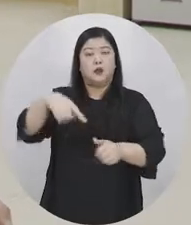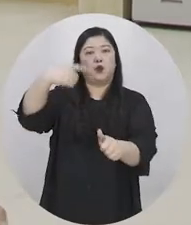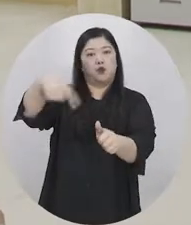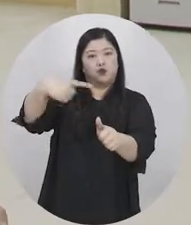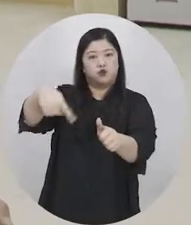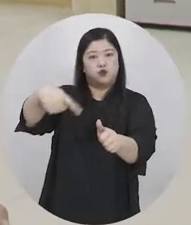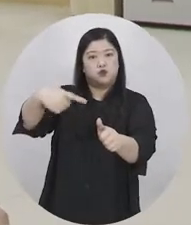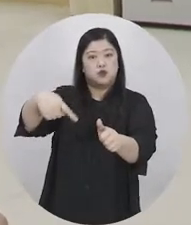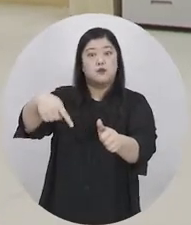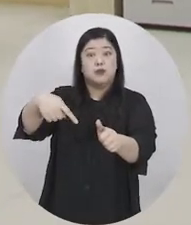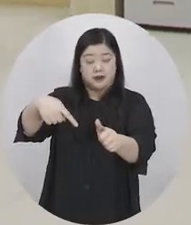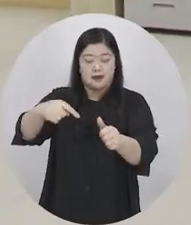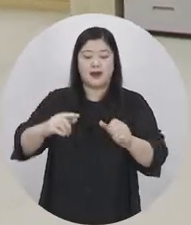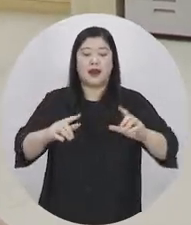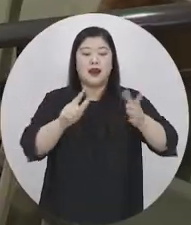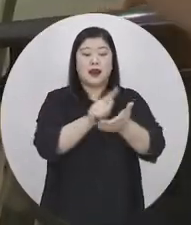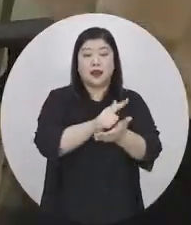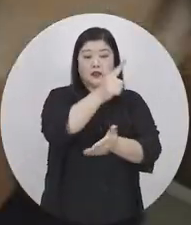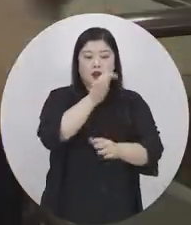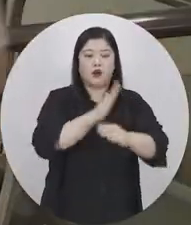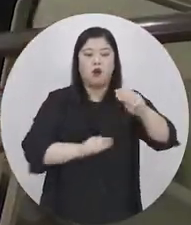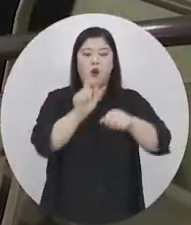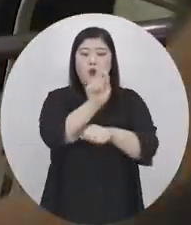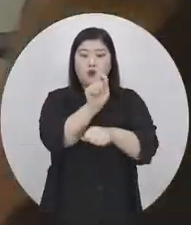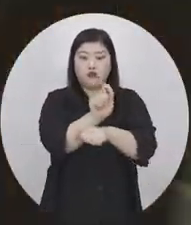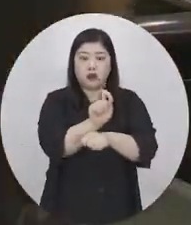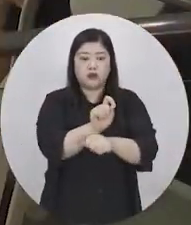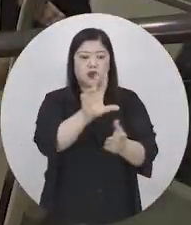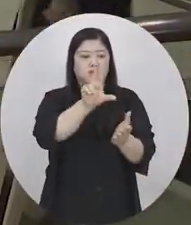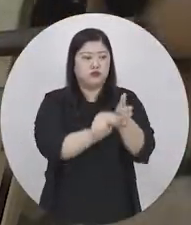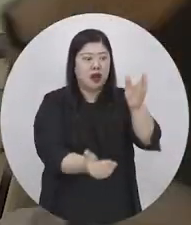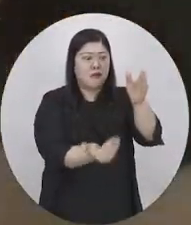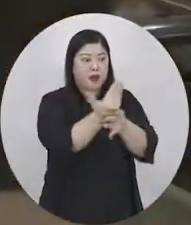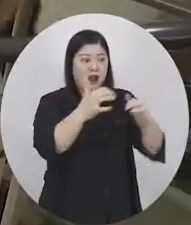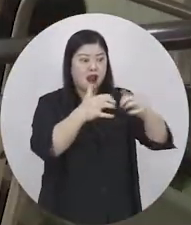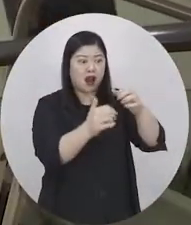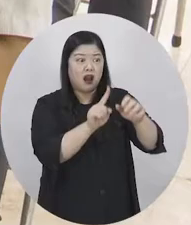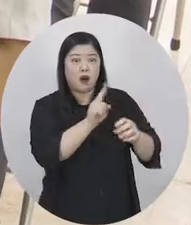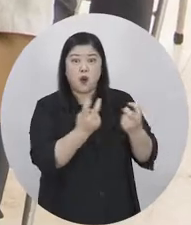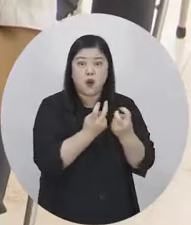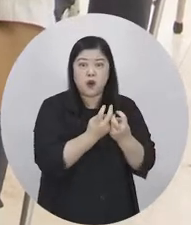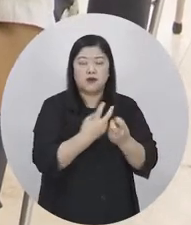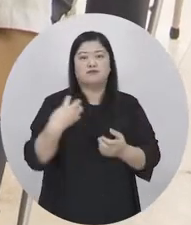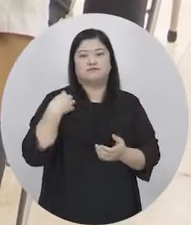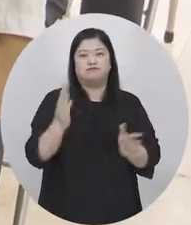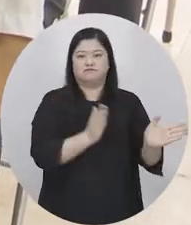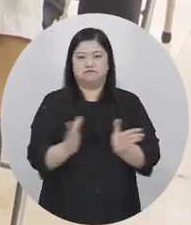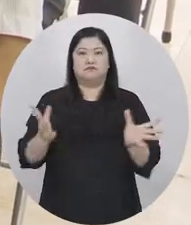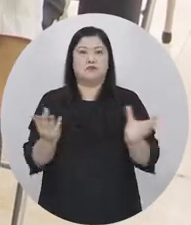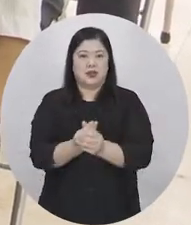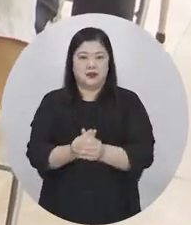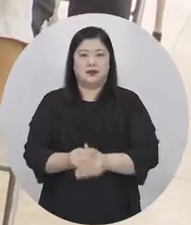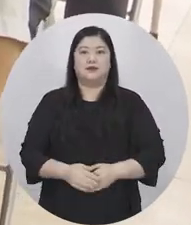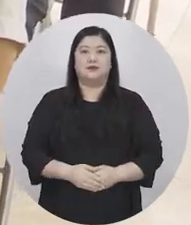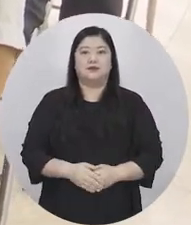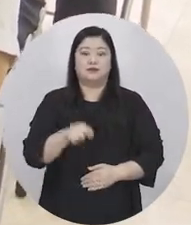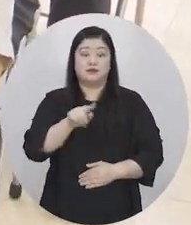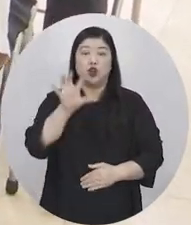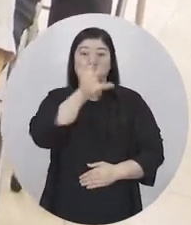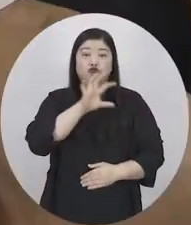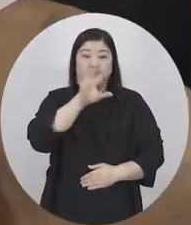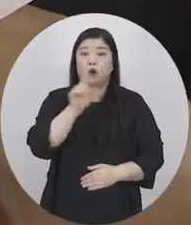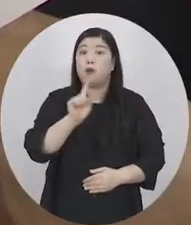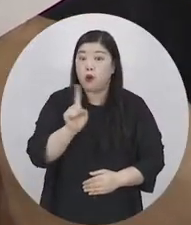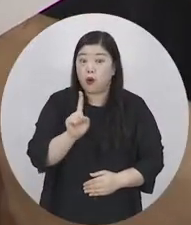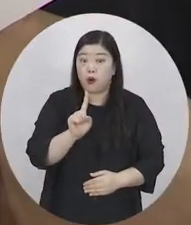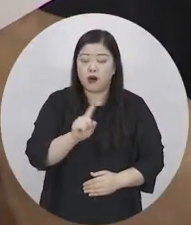재난안전행동요령 교육을 실시하며 강서구 전 공무원 비상상황 대비에 만전을 기했습니다. 한편